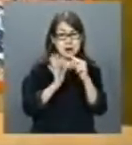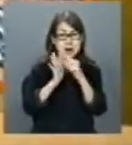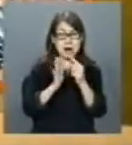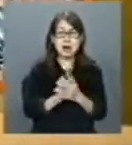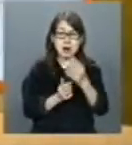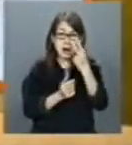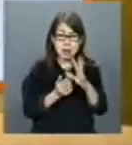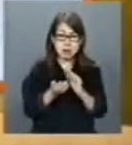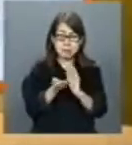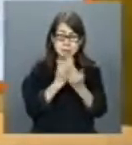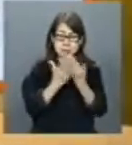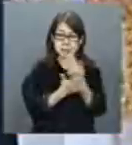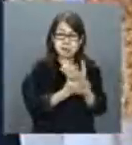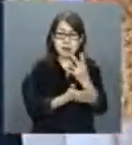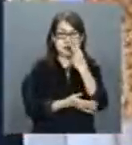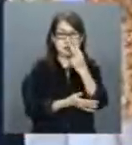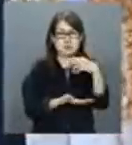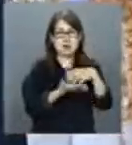เรือน MOD นะครับ